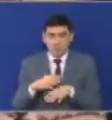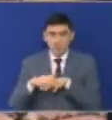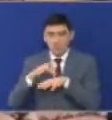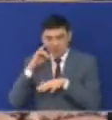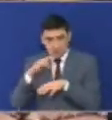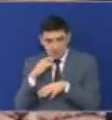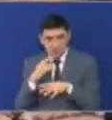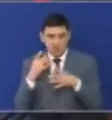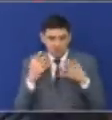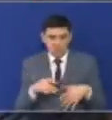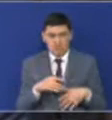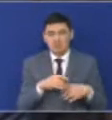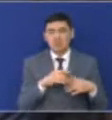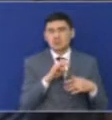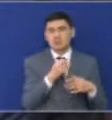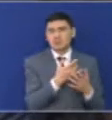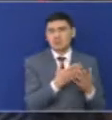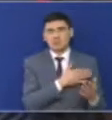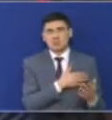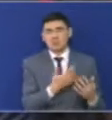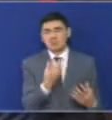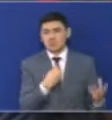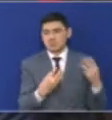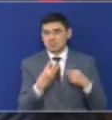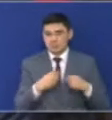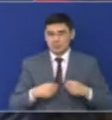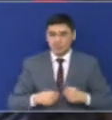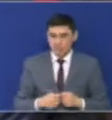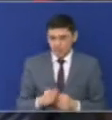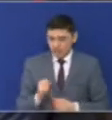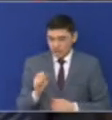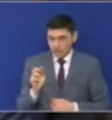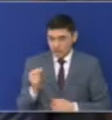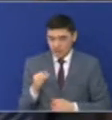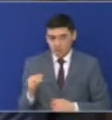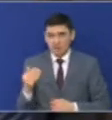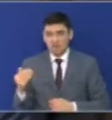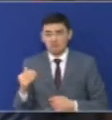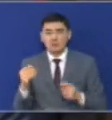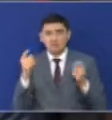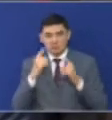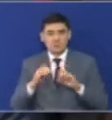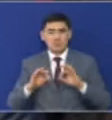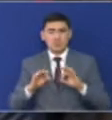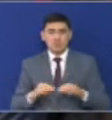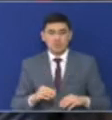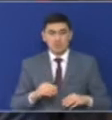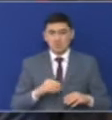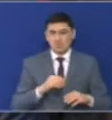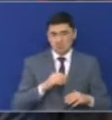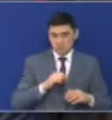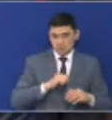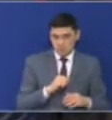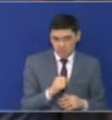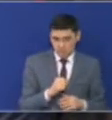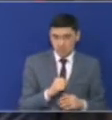стал второй родиной. Великий Абай говорил: «Достык, достыка шакарады, дружба взывает к дружбе». Мы счастливы здесь, потому что